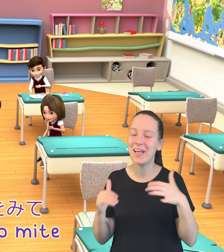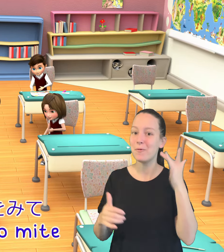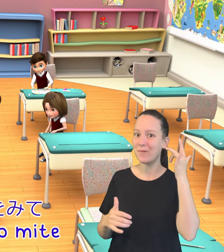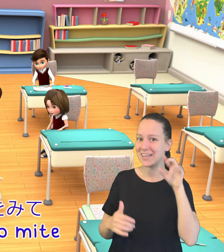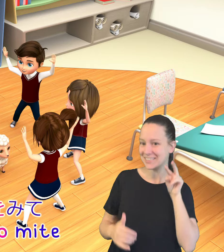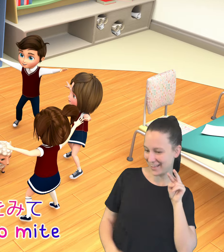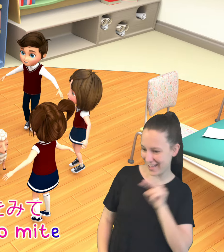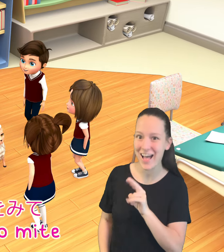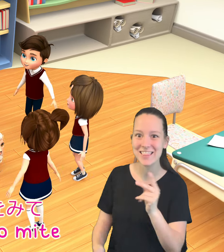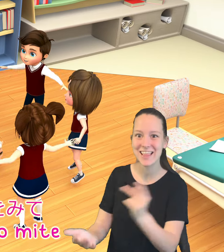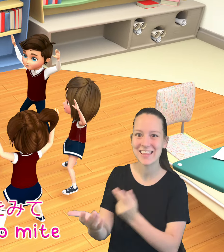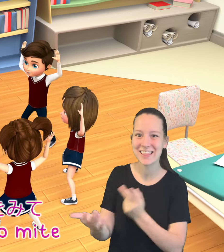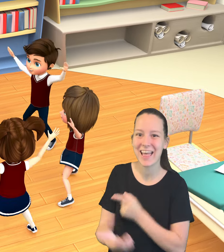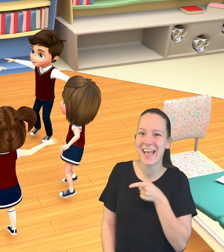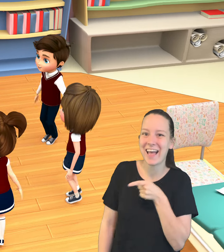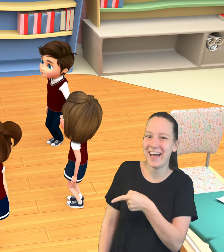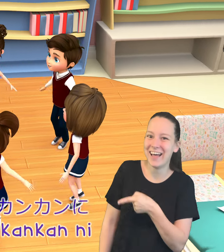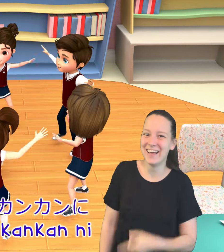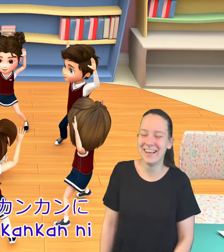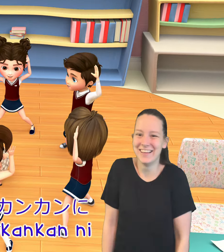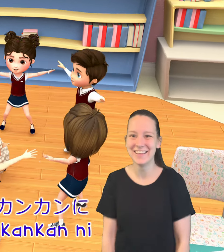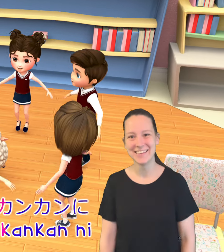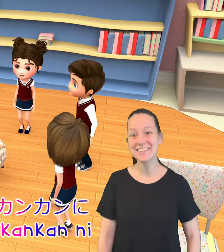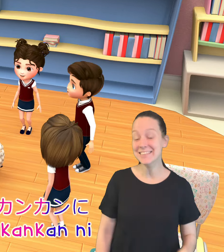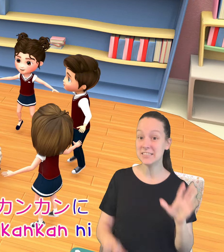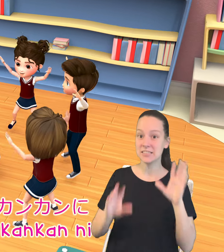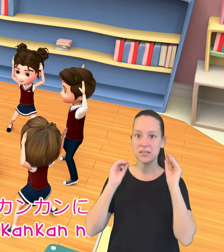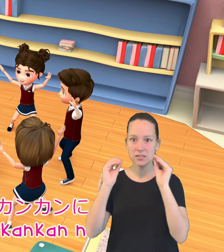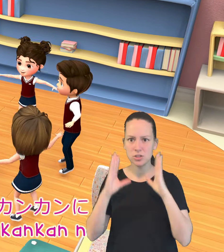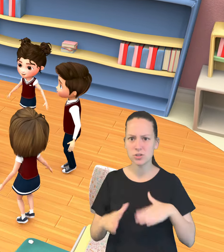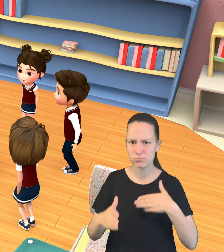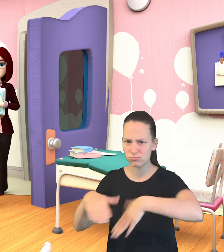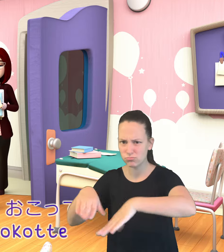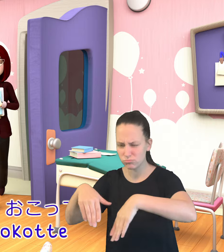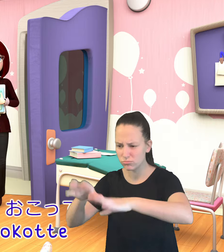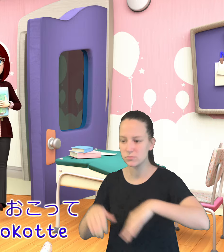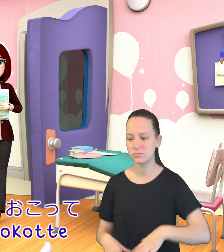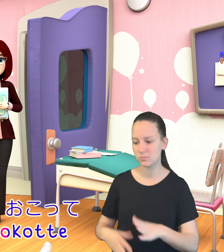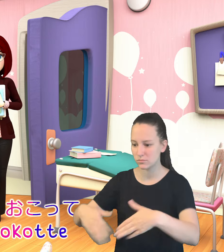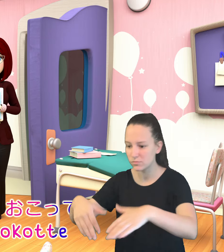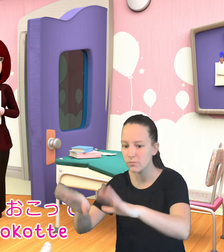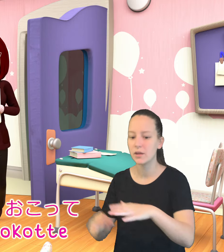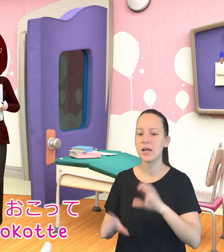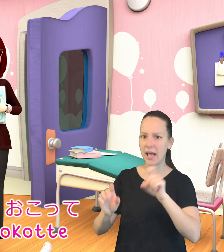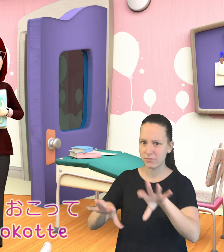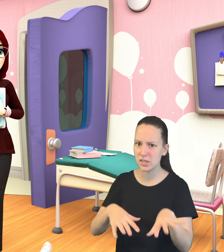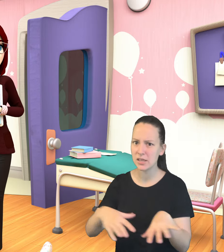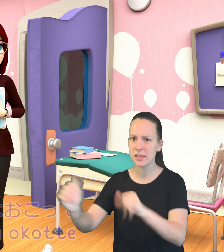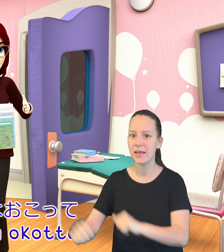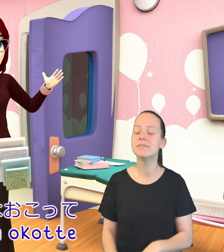たそれを見て先生はカカに怒って怒って